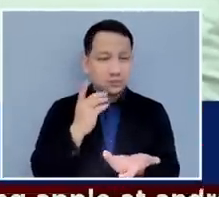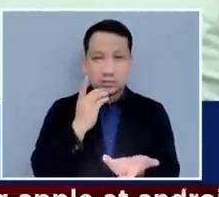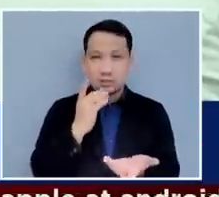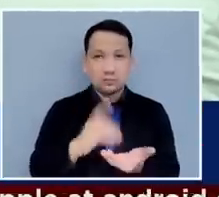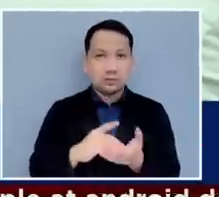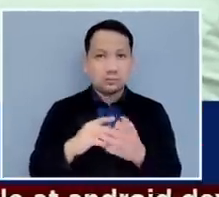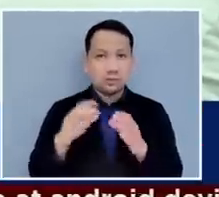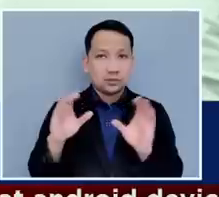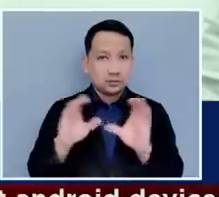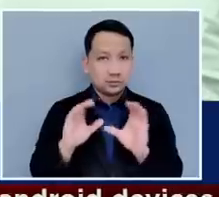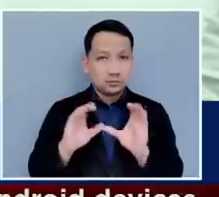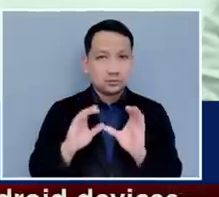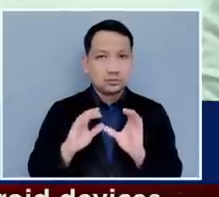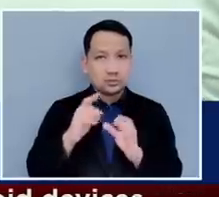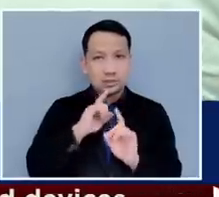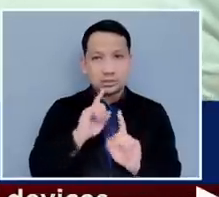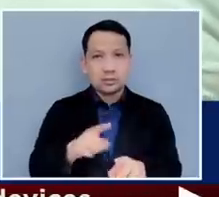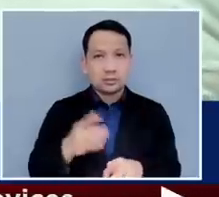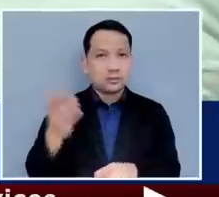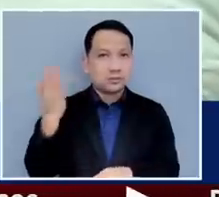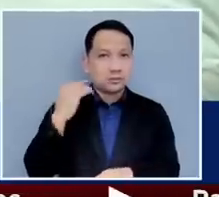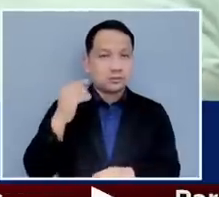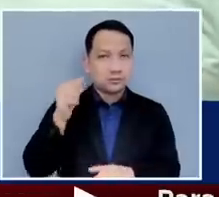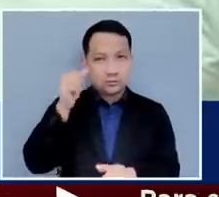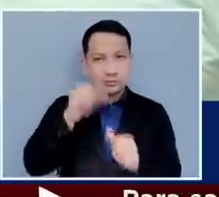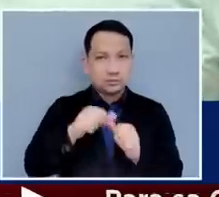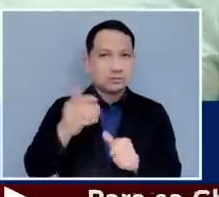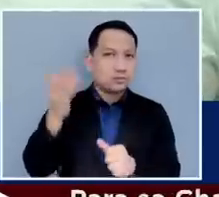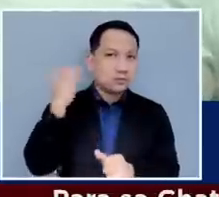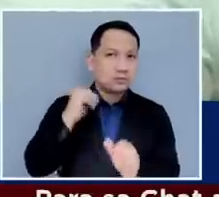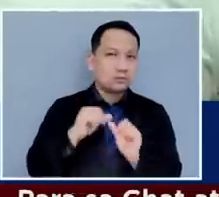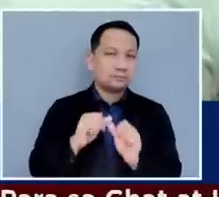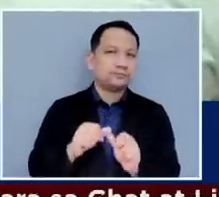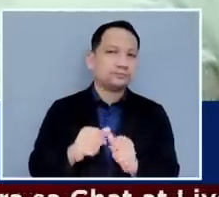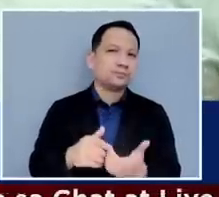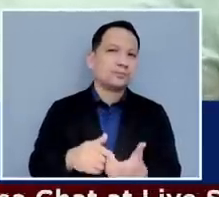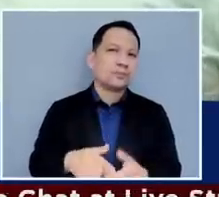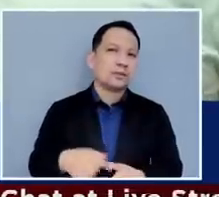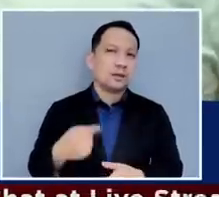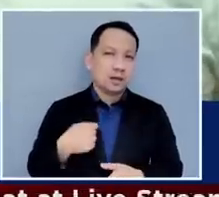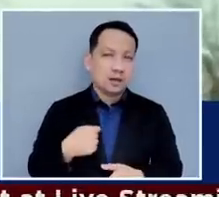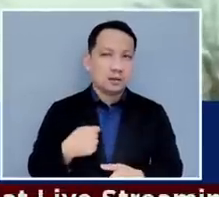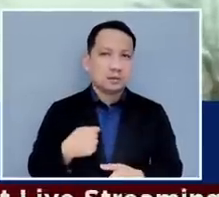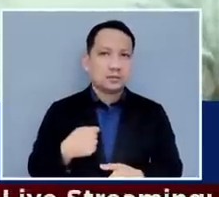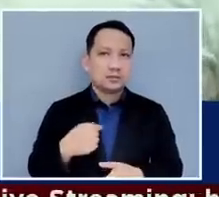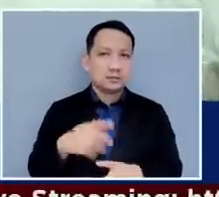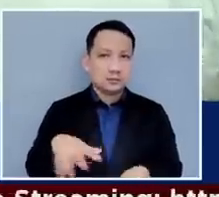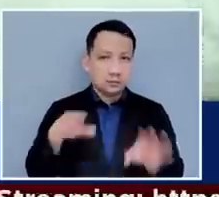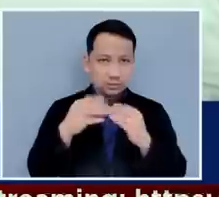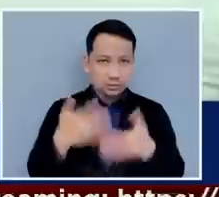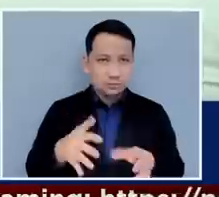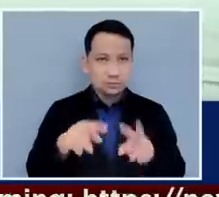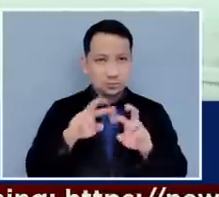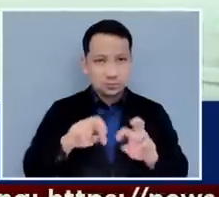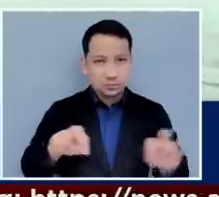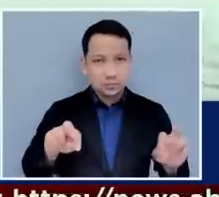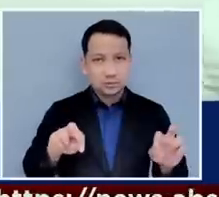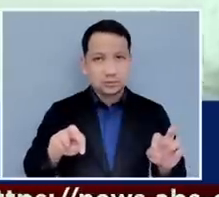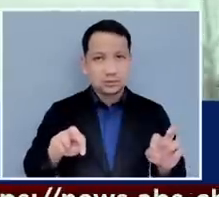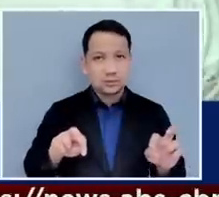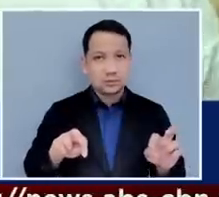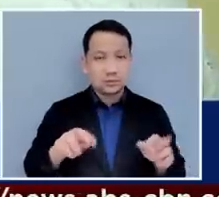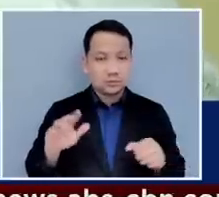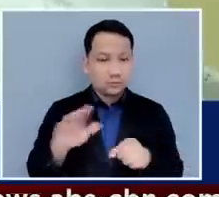And noon ko pa alam yan. And I've actually done an autopsy. Full autopsy, ha?